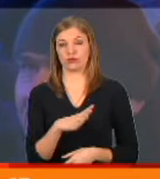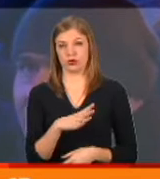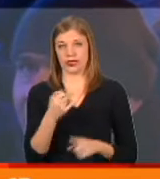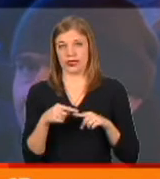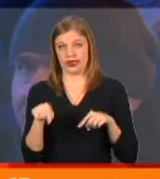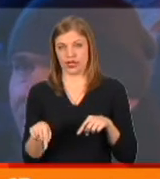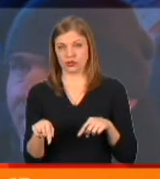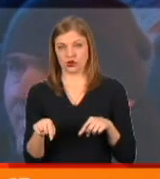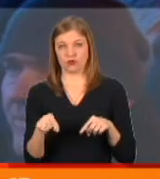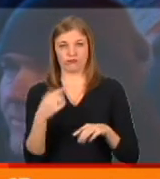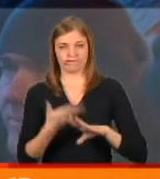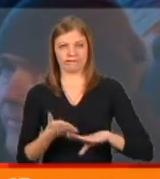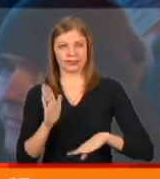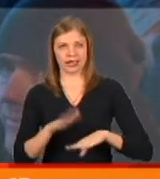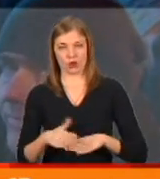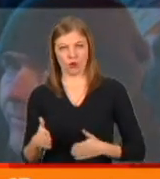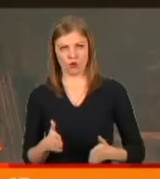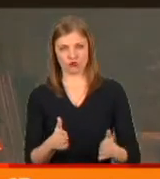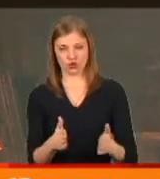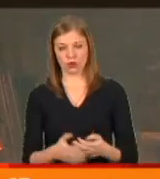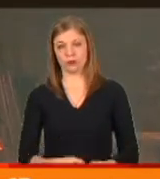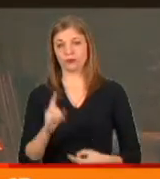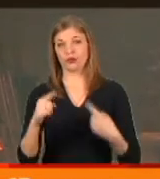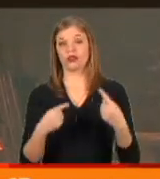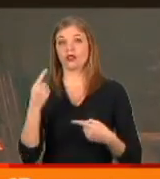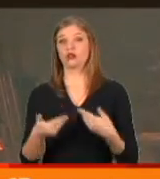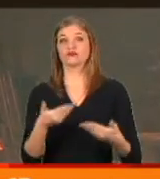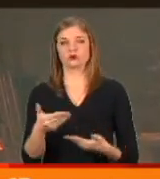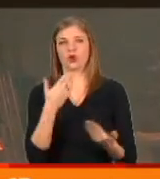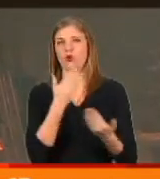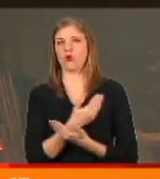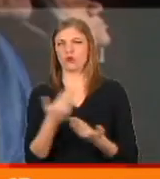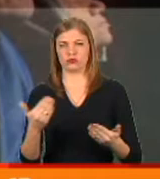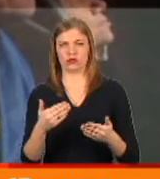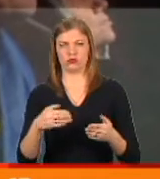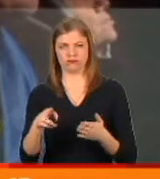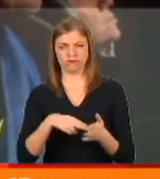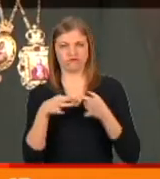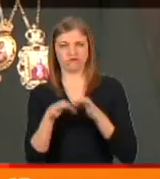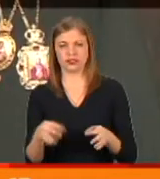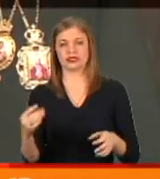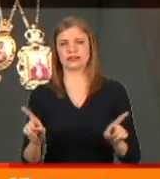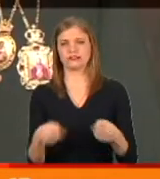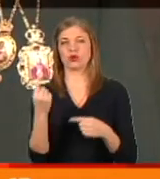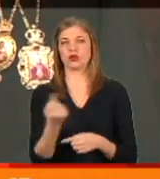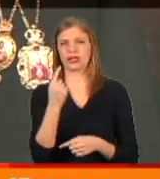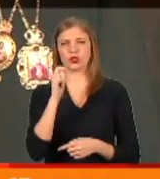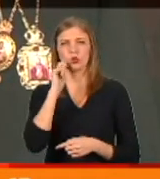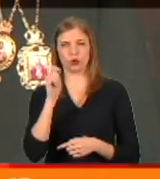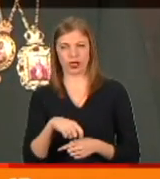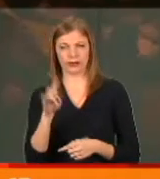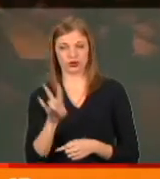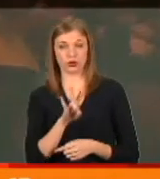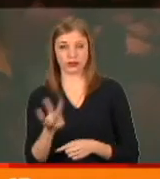на цьому нелегкому шляху. Наступний крок, який остаточно легалізує створення єдиної української православної